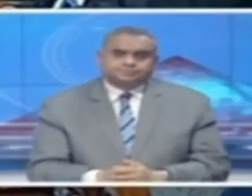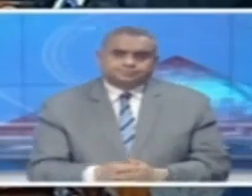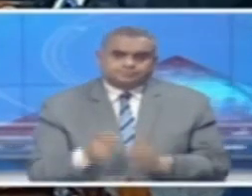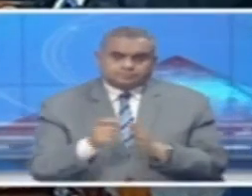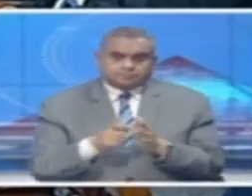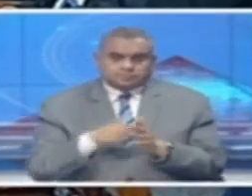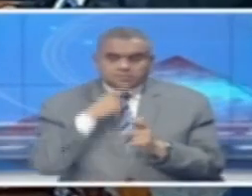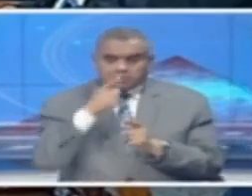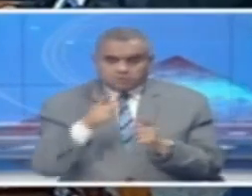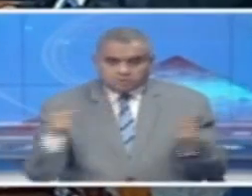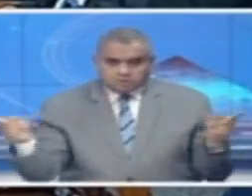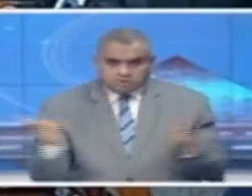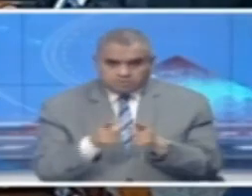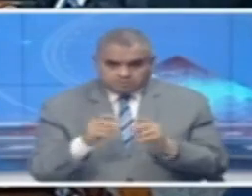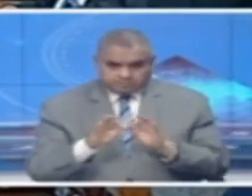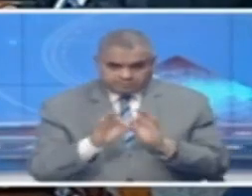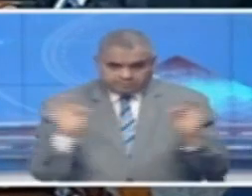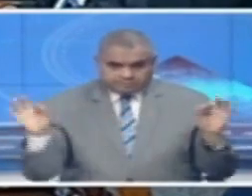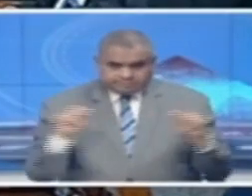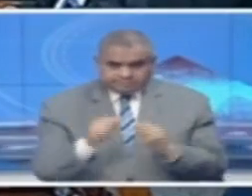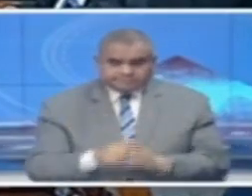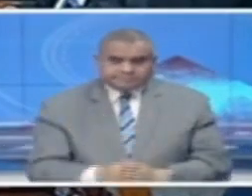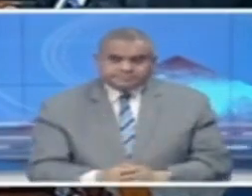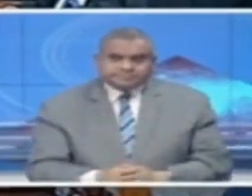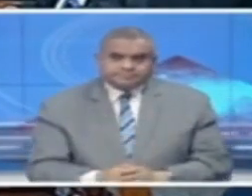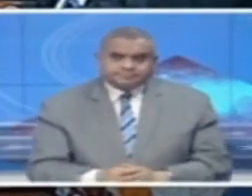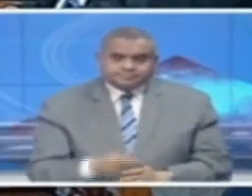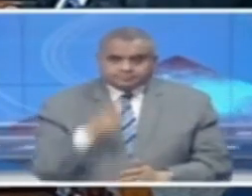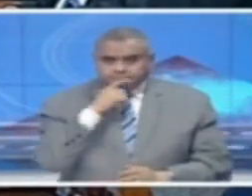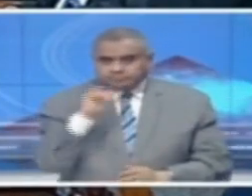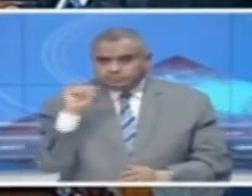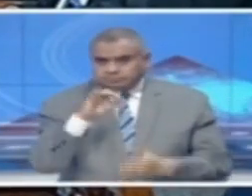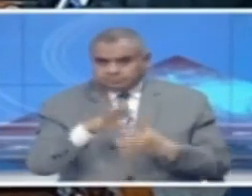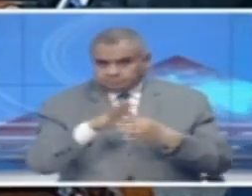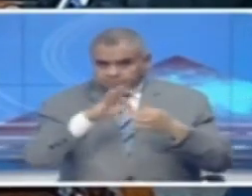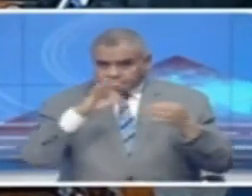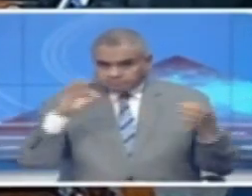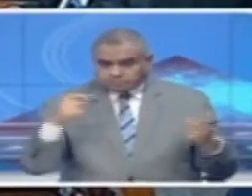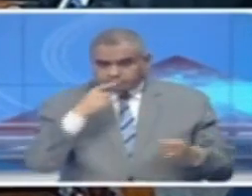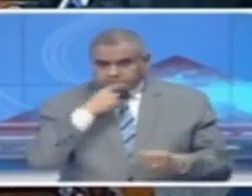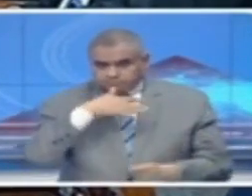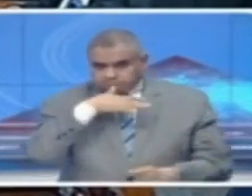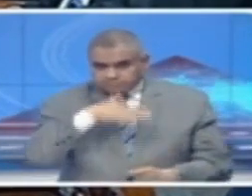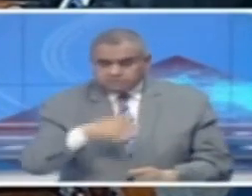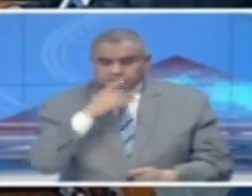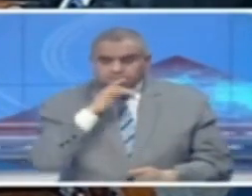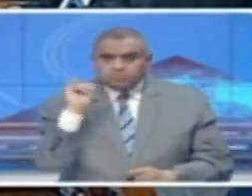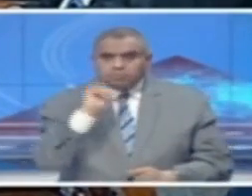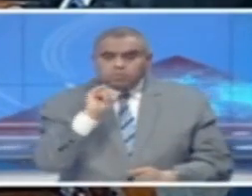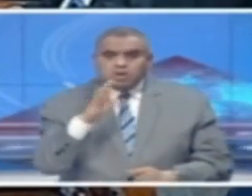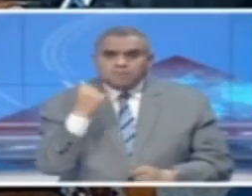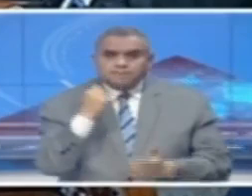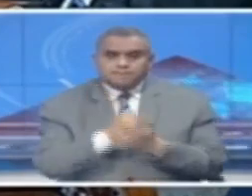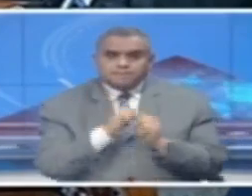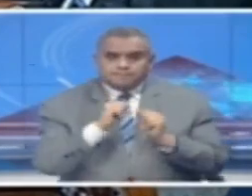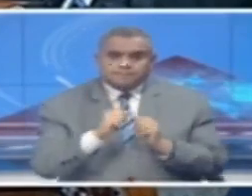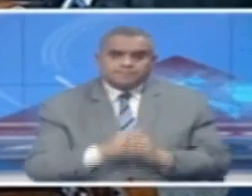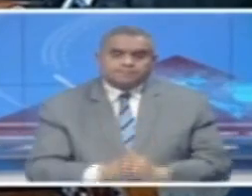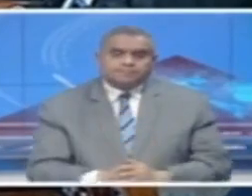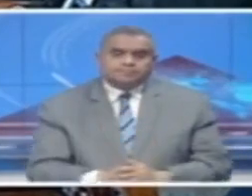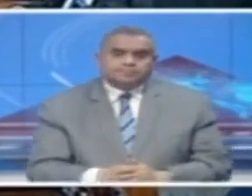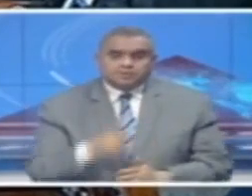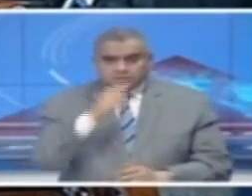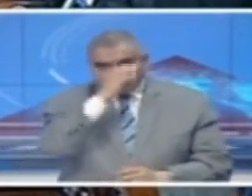الموضوع صدقوني هذا الموضوع من الموضوعات المهمة جدا جدا اللي احنا لو ربنا سبحانه